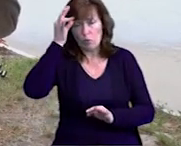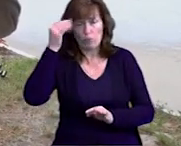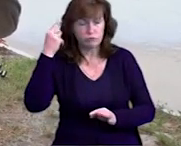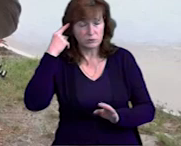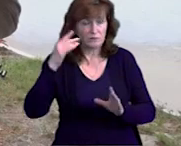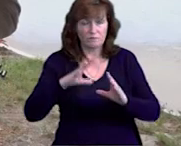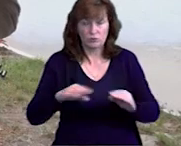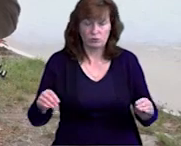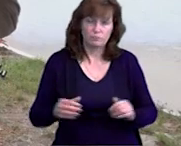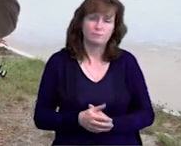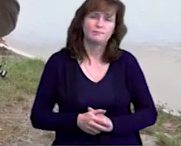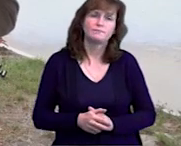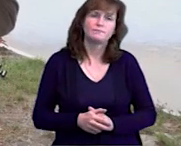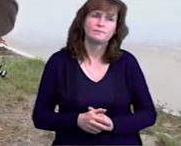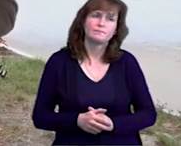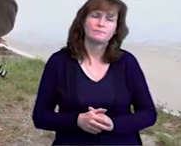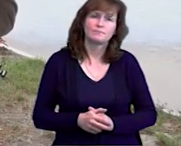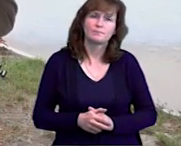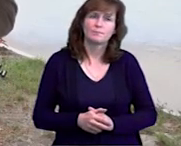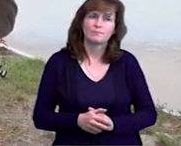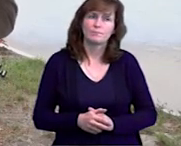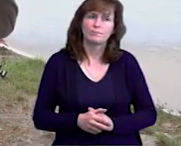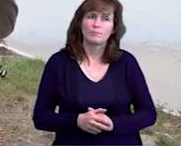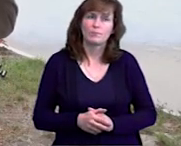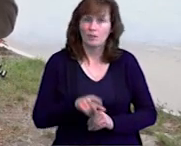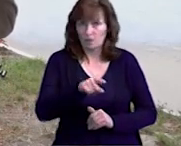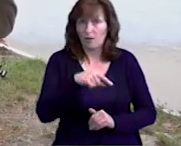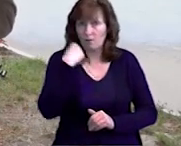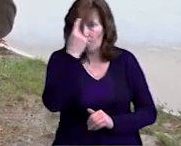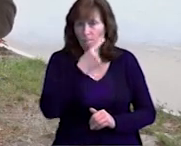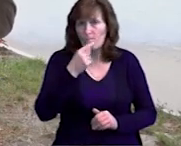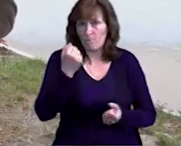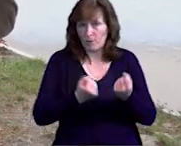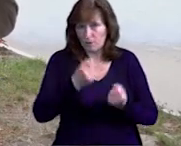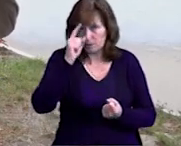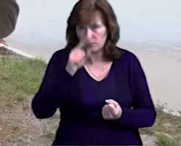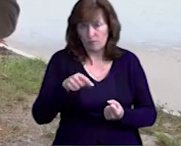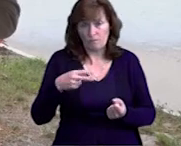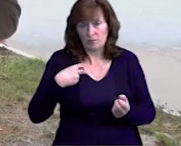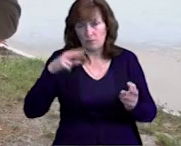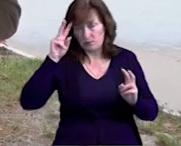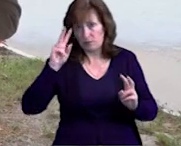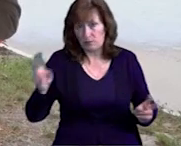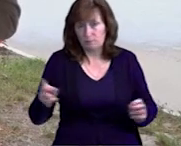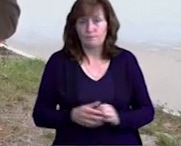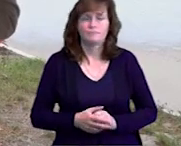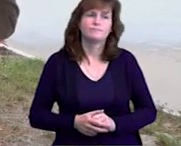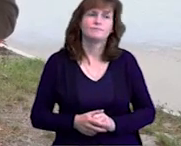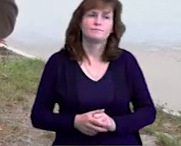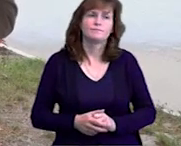повторювати. Я тільки це пам'ятаю. Я кажу, ти знаєш водія? Я говорю, ні. Я говорю, пожалуйста, давай не будем портить жизнь